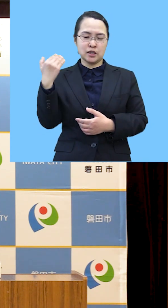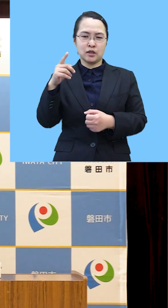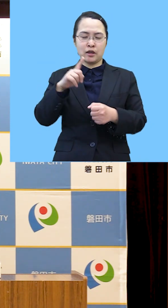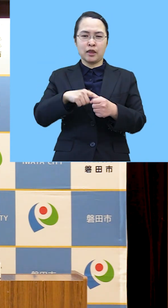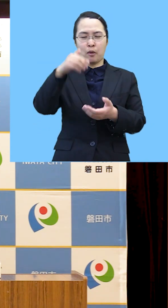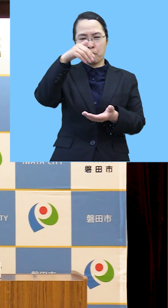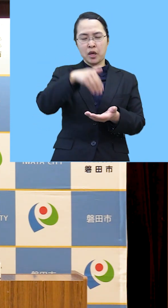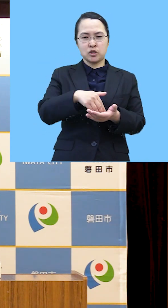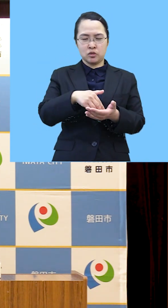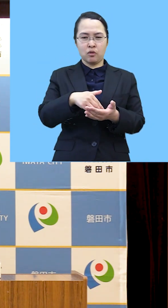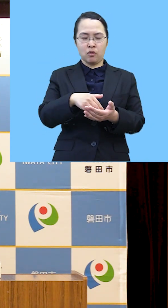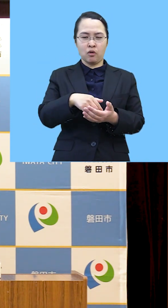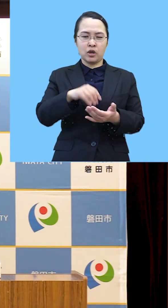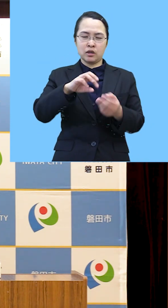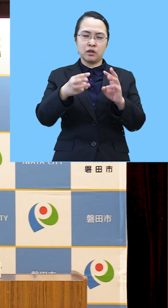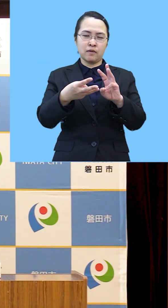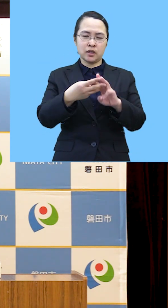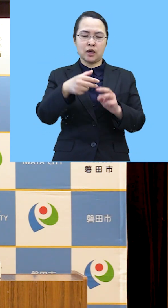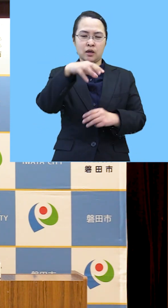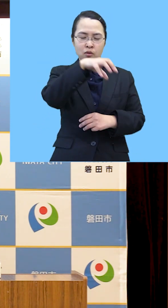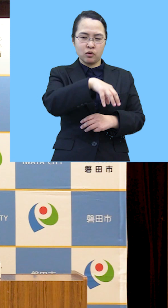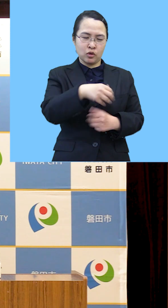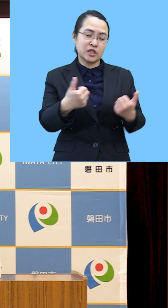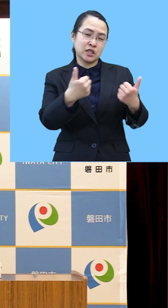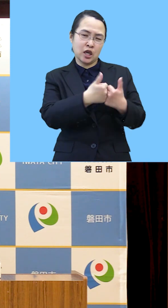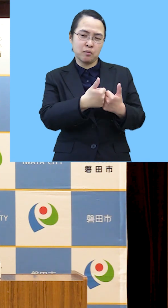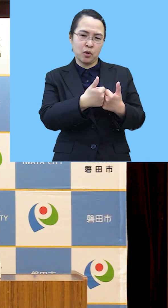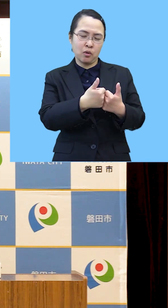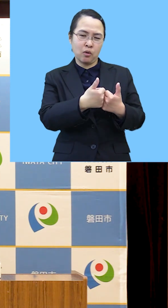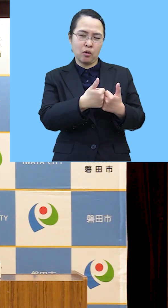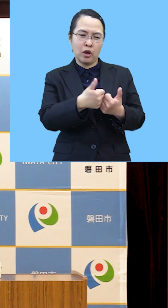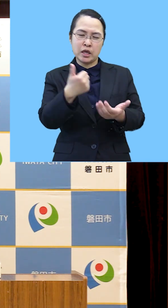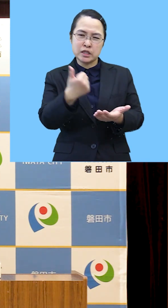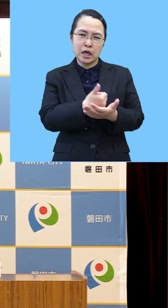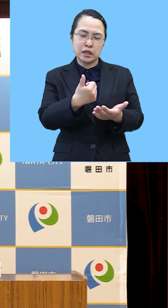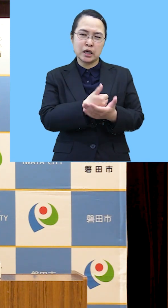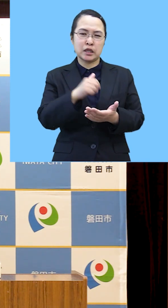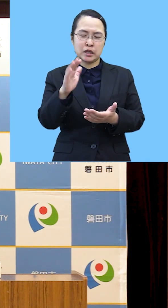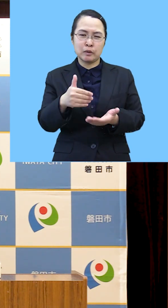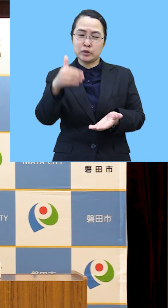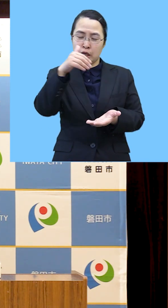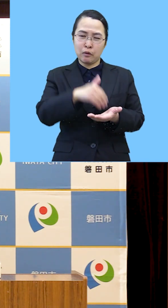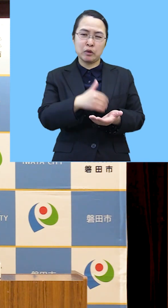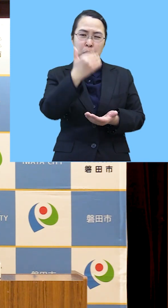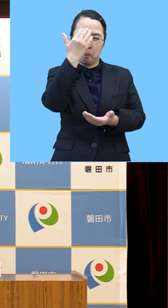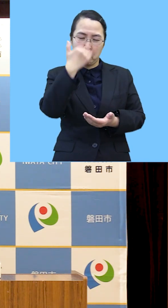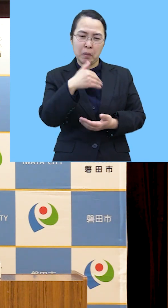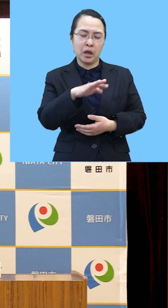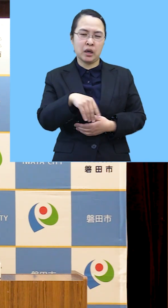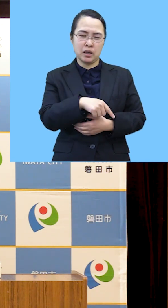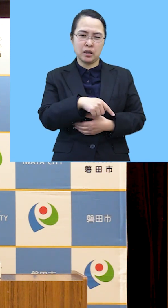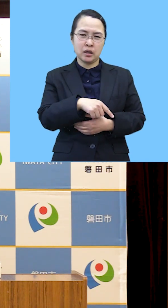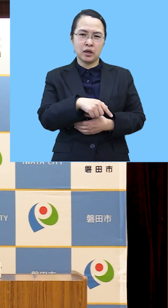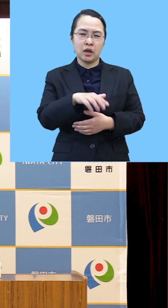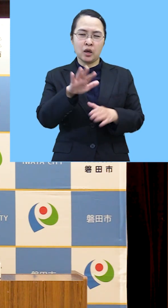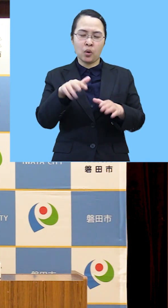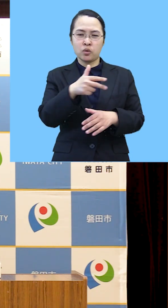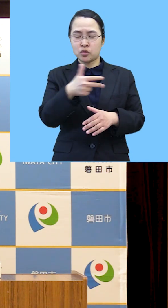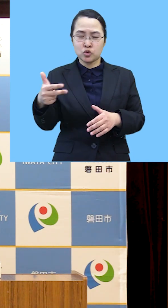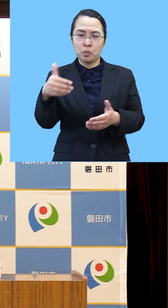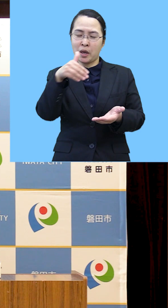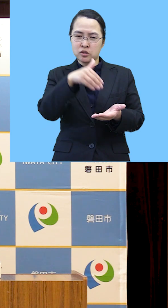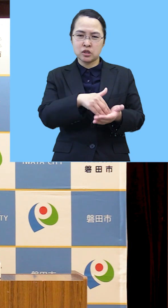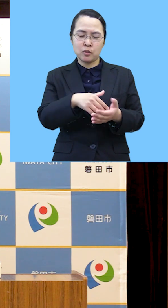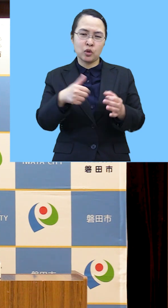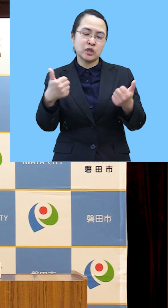年末のホームの試合で残念ながらホストゲーム最後の5分で逆転負けということになってしまいました。今週末も試合があります